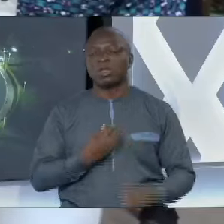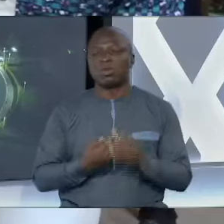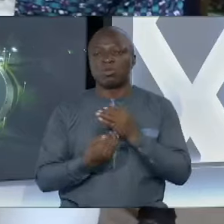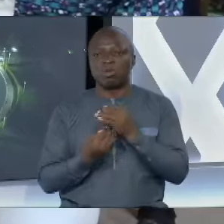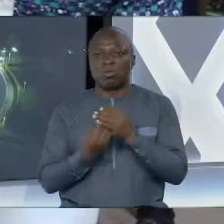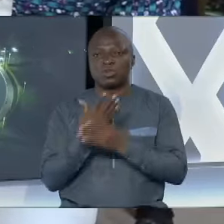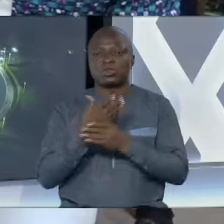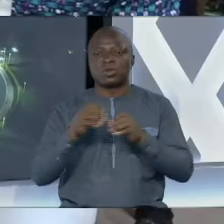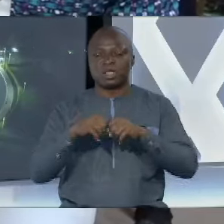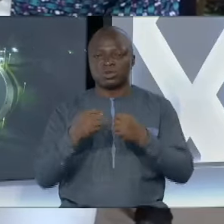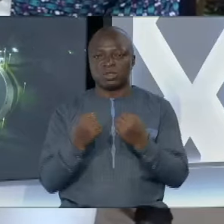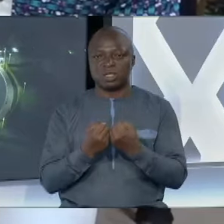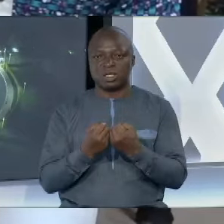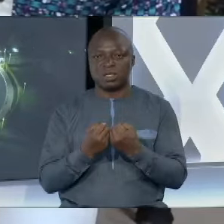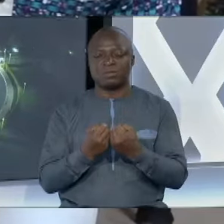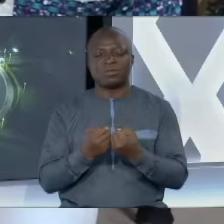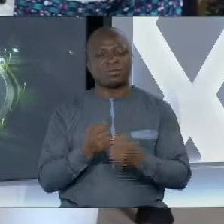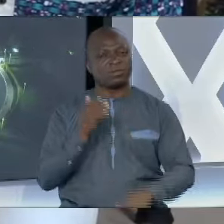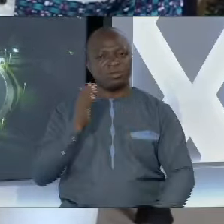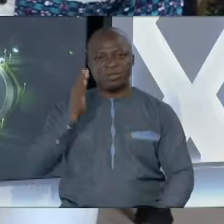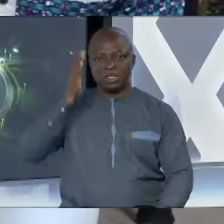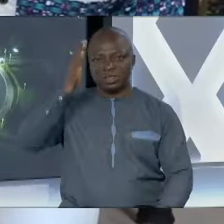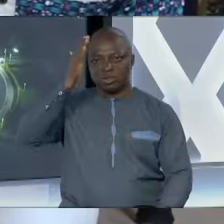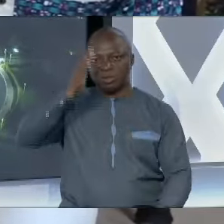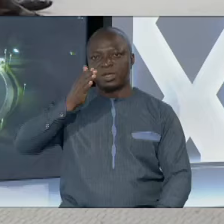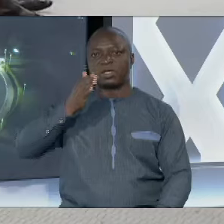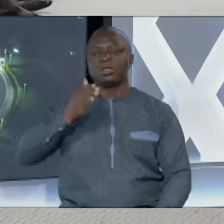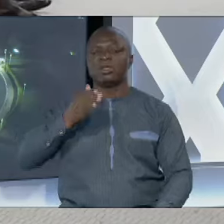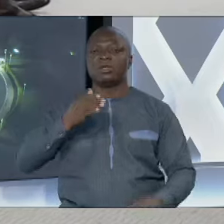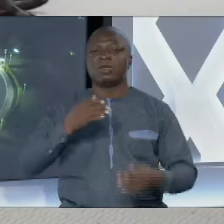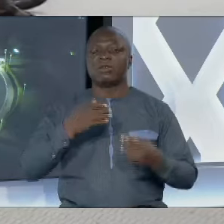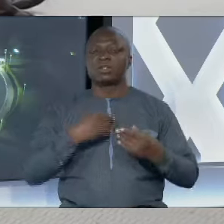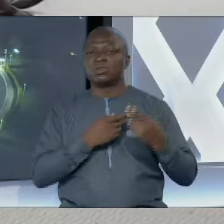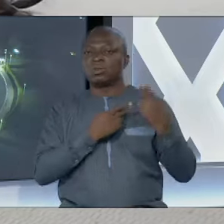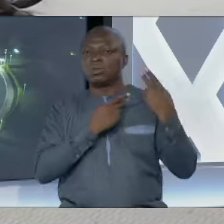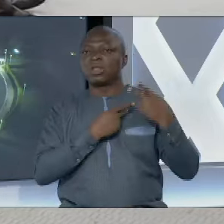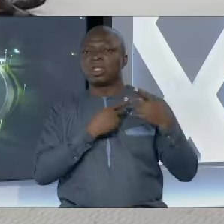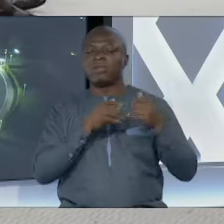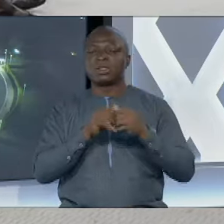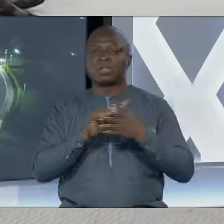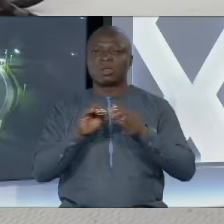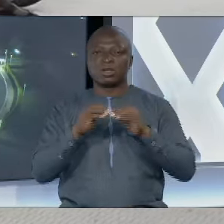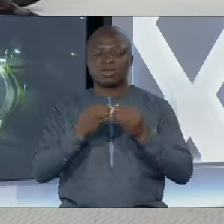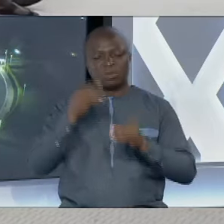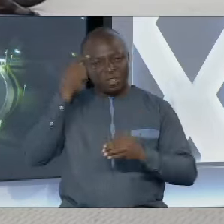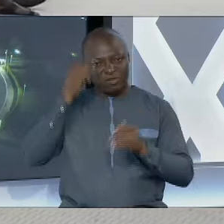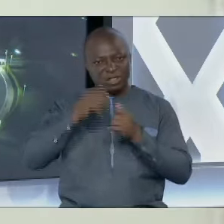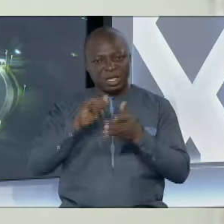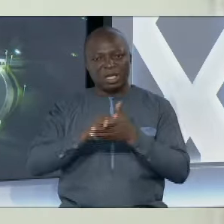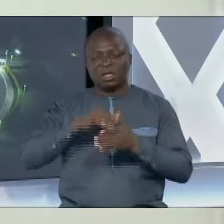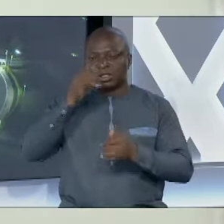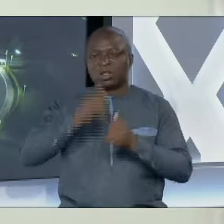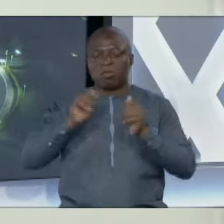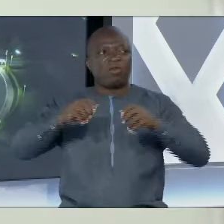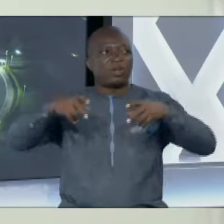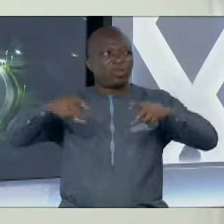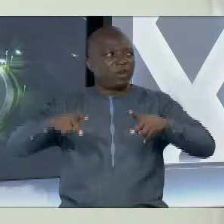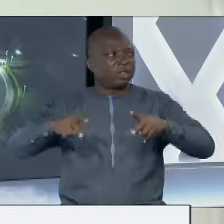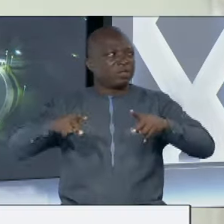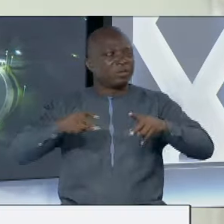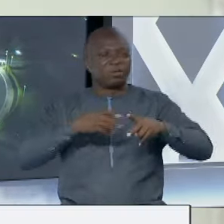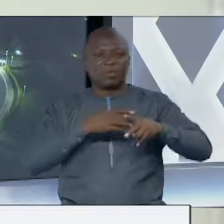des entreprises. Désormais, je pense qu'à travers la plateforme, chacun doit pouvoir se vendre